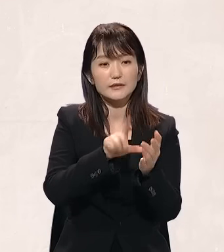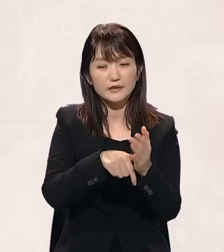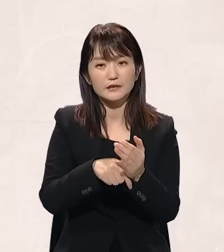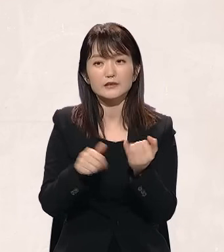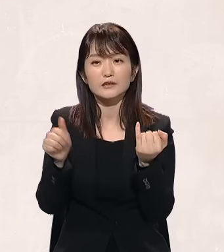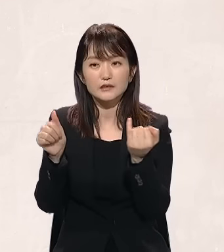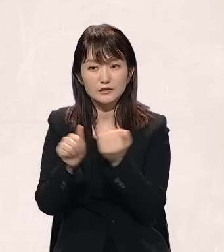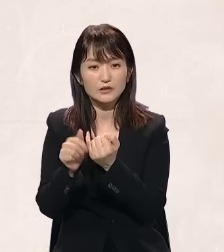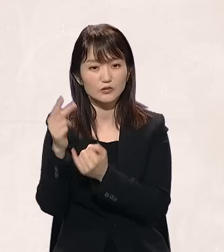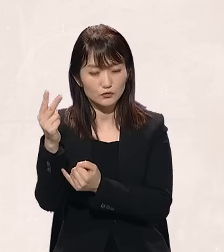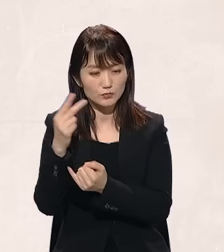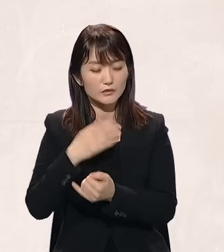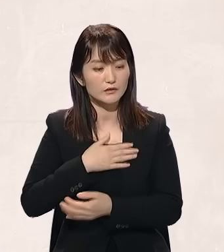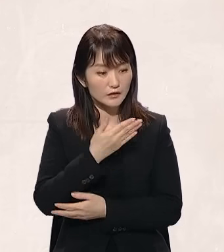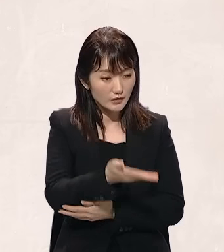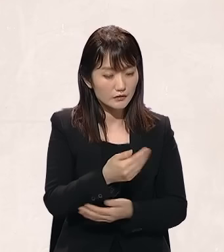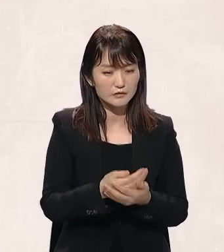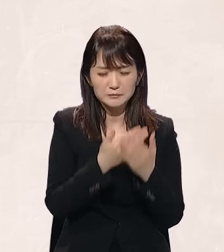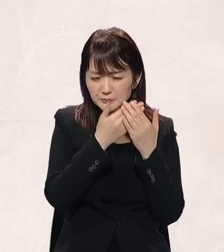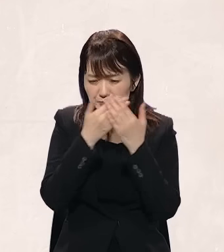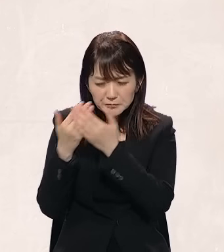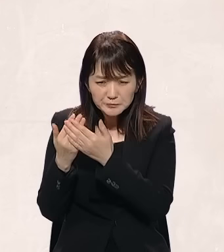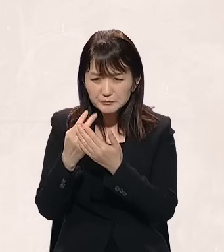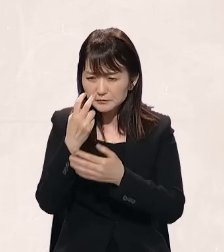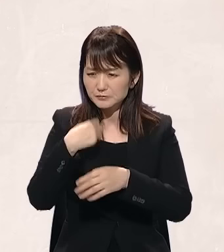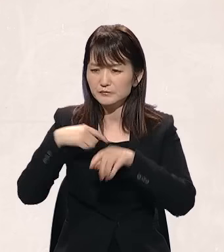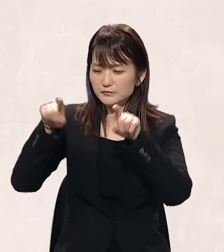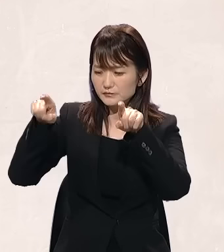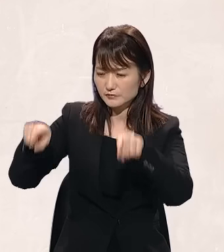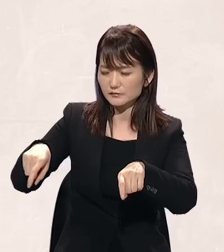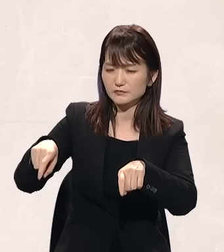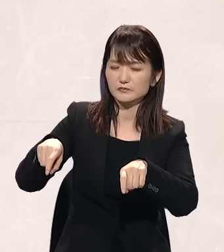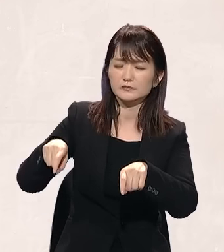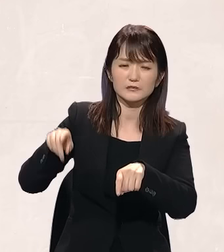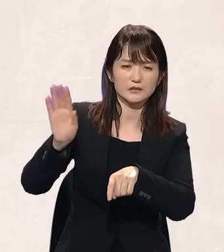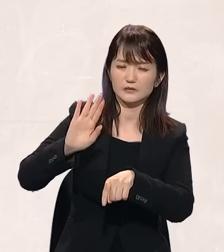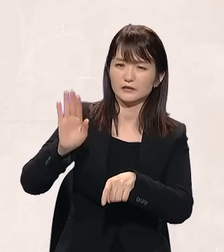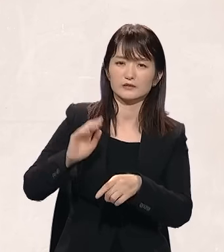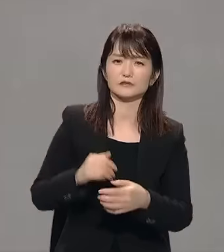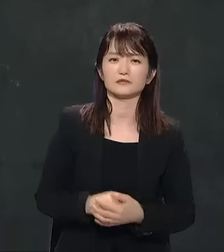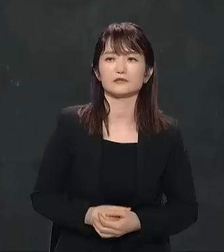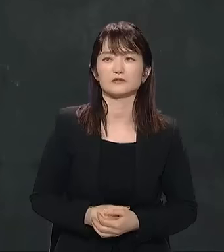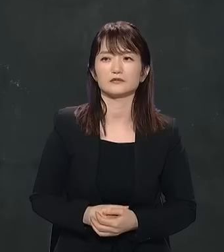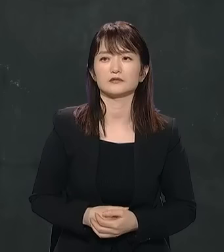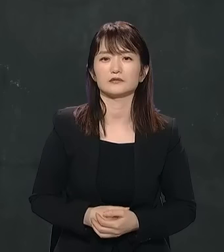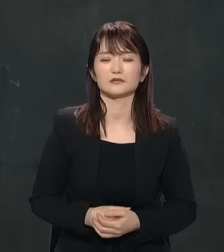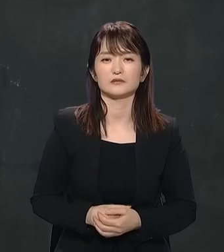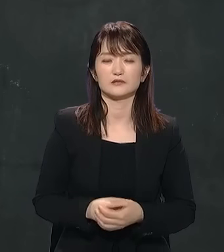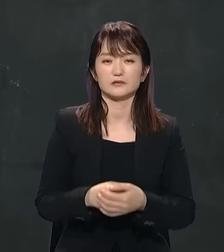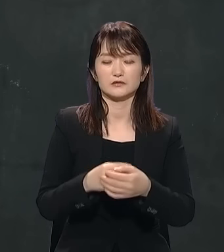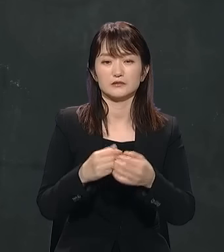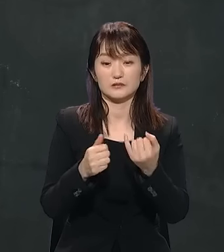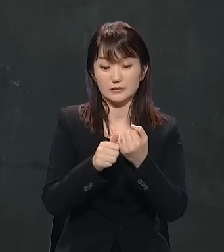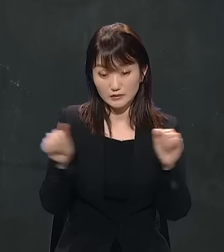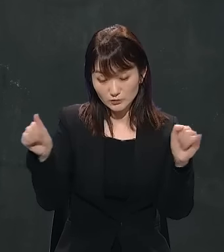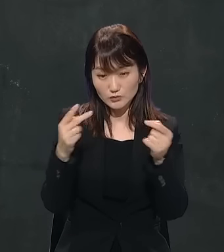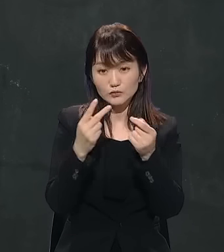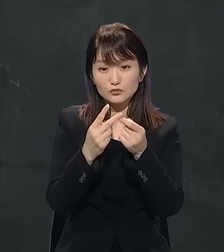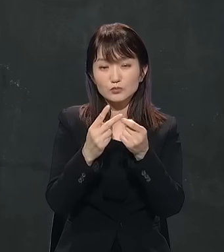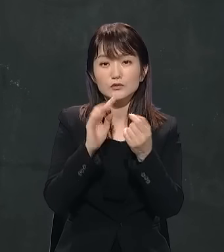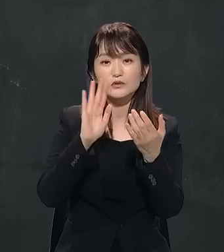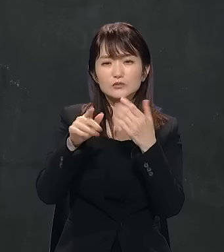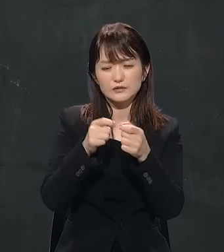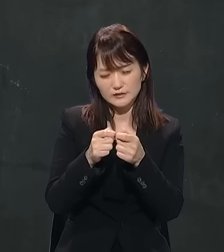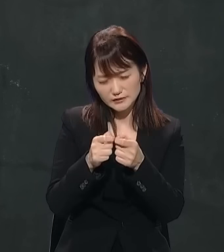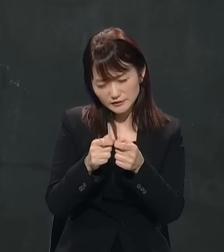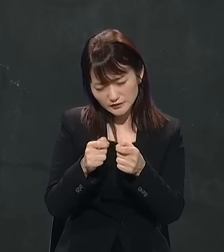또 동거 사실혼 양다리 의혹에 대해서는 근거가 없다고 일축했습니다. 다만 두 번째 이혼 후에 긴 시간이 있었는데 이동안